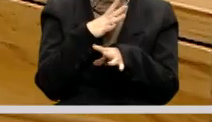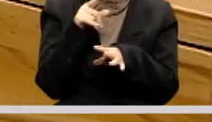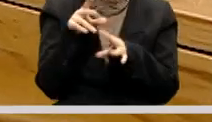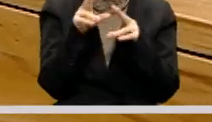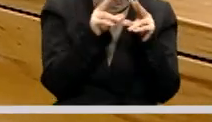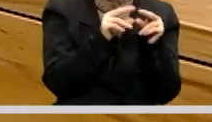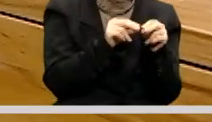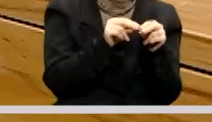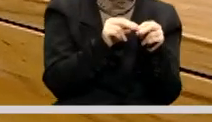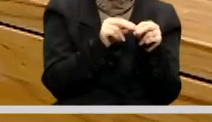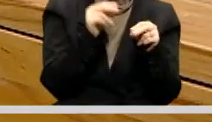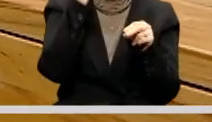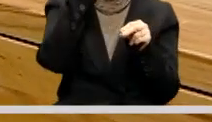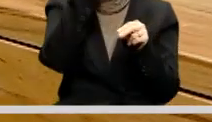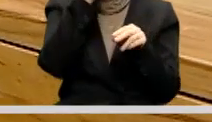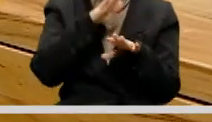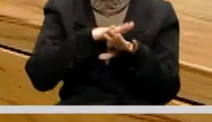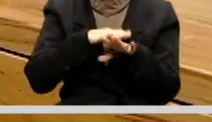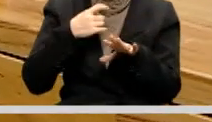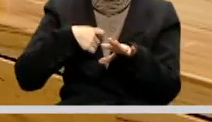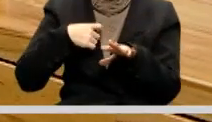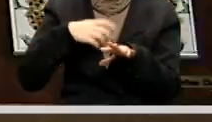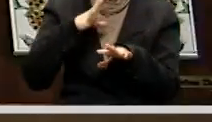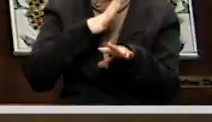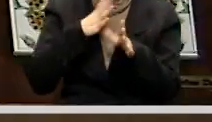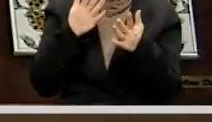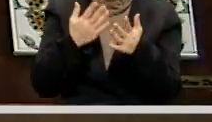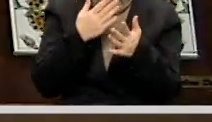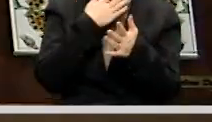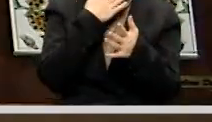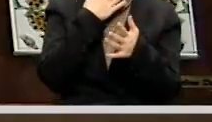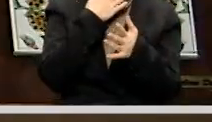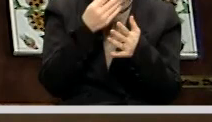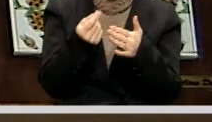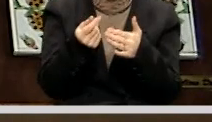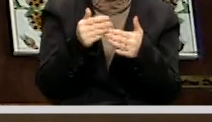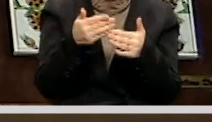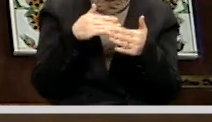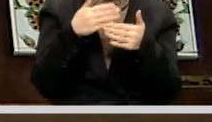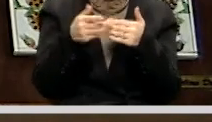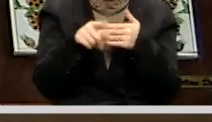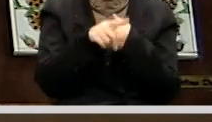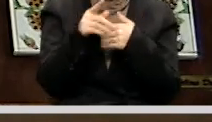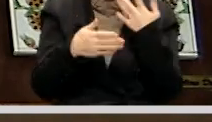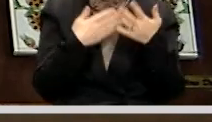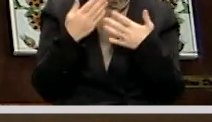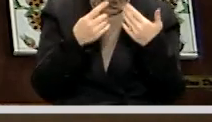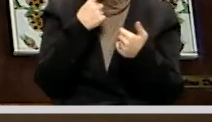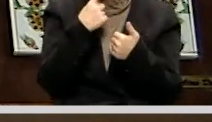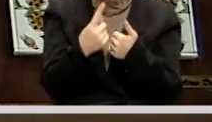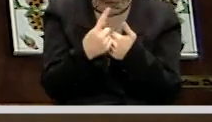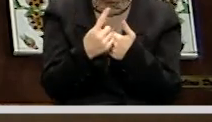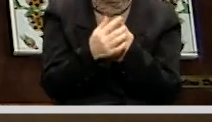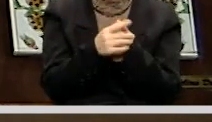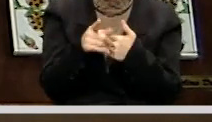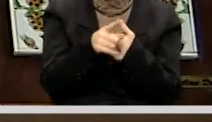uykuya geçişi kolaylaştırıcı özellikler sağlar. Peki şimdi birazdan isteyeceğim bunları bize anlatın nasıl tüketeceğiz, ne zaman